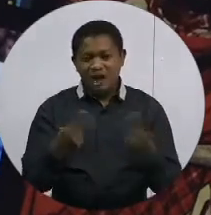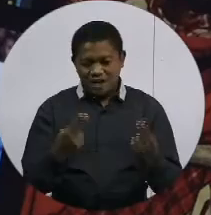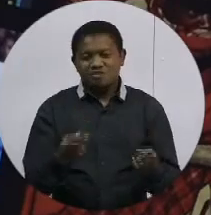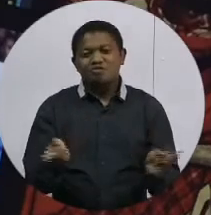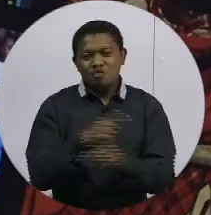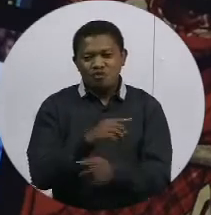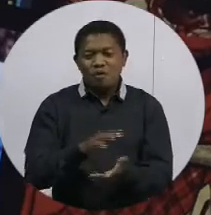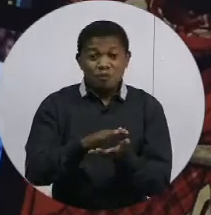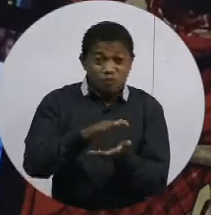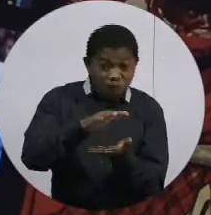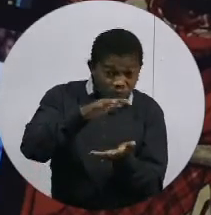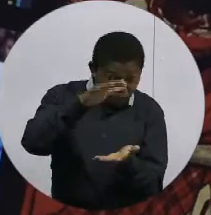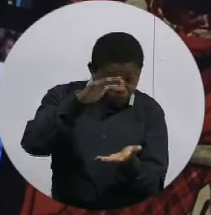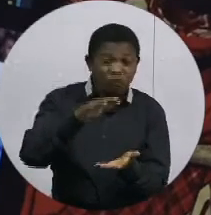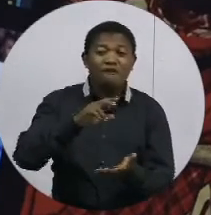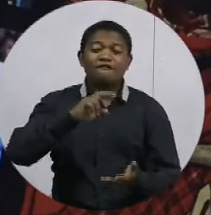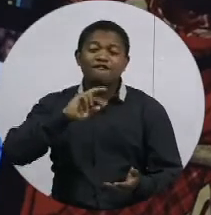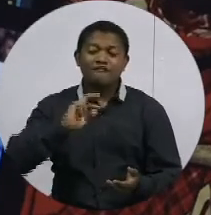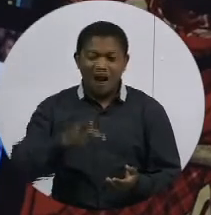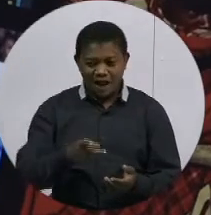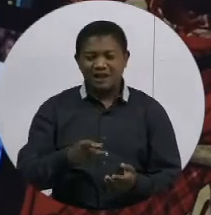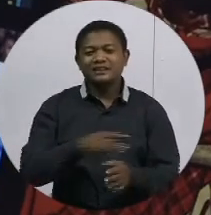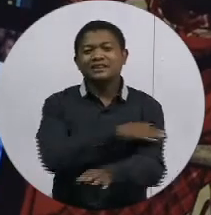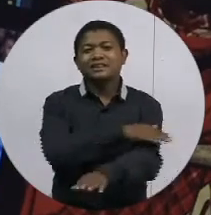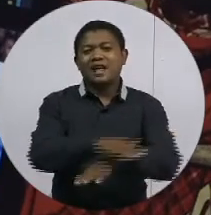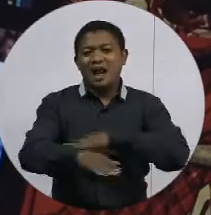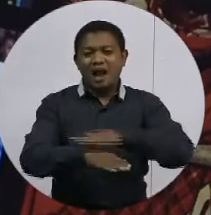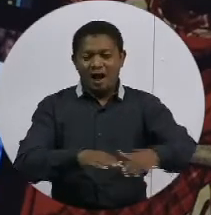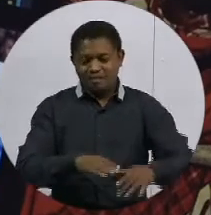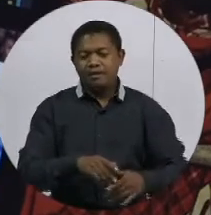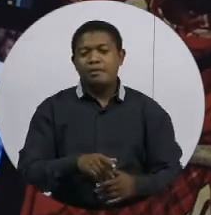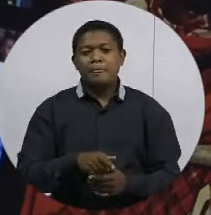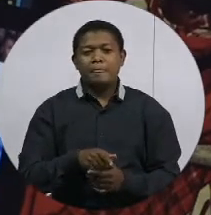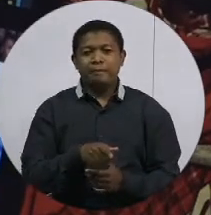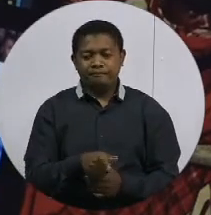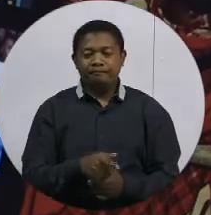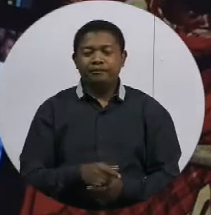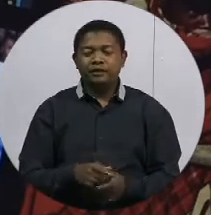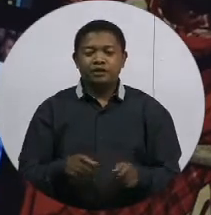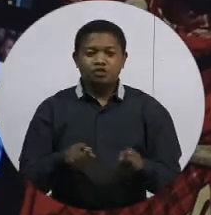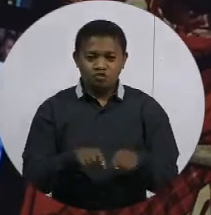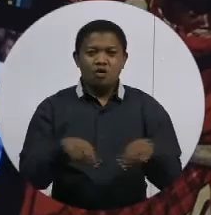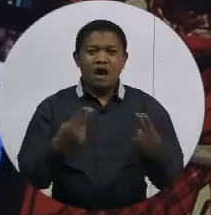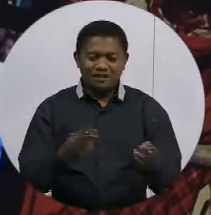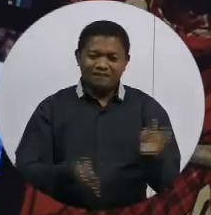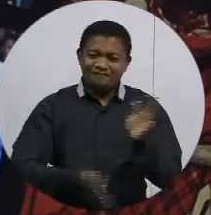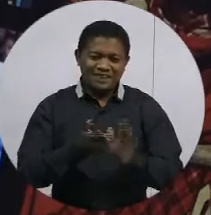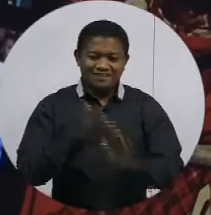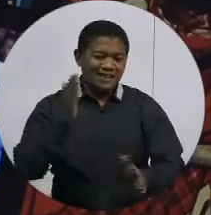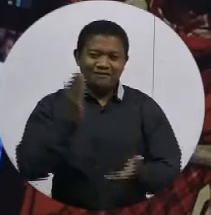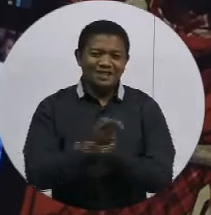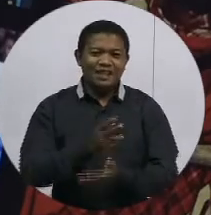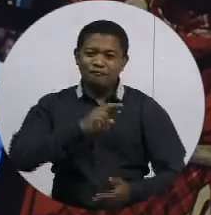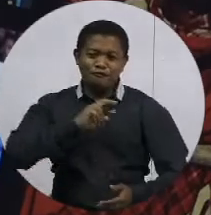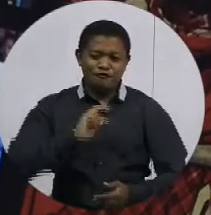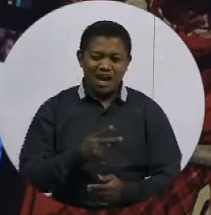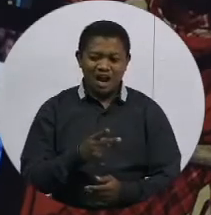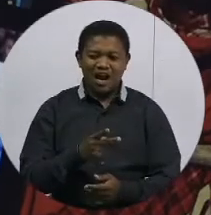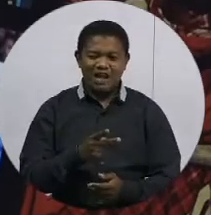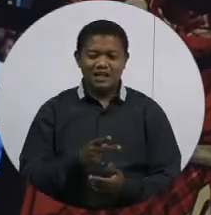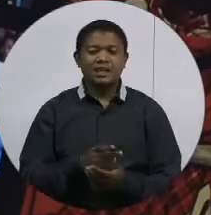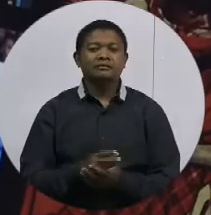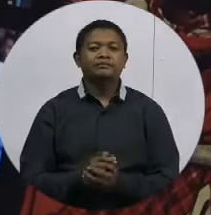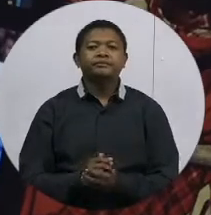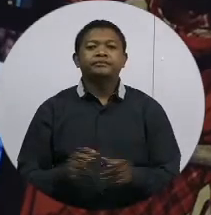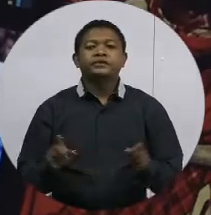tombo be a ohatran'izao a ny isan'ny olona sitrana. Dia satria ireo atao hoe prélèvement efa